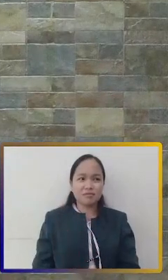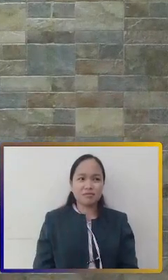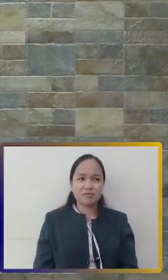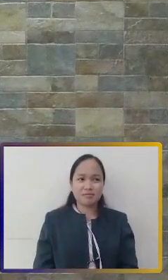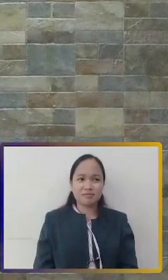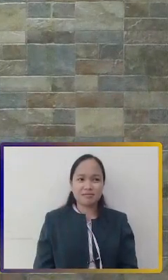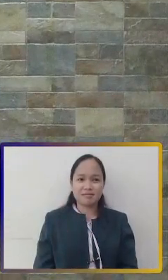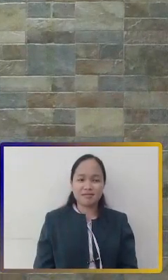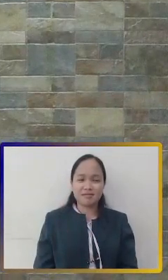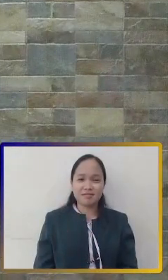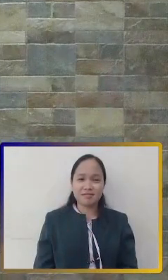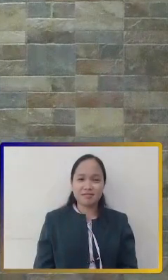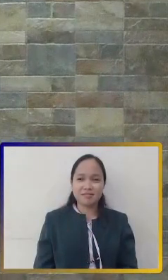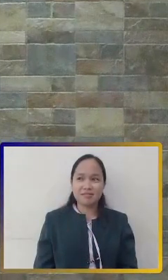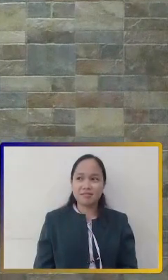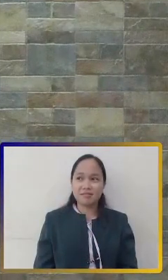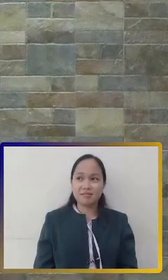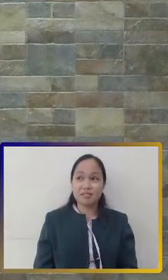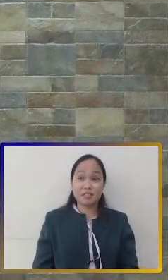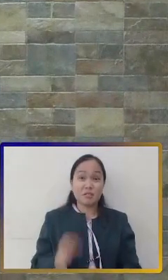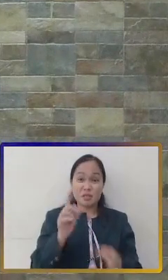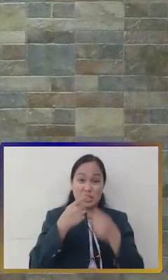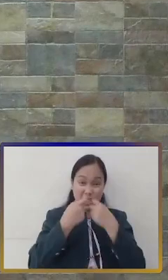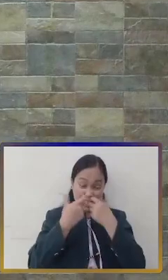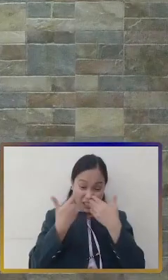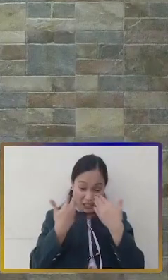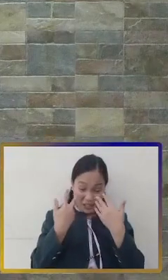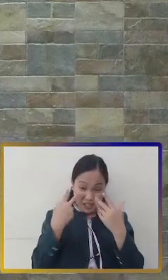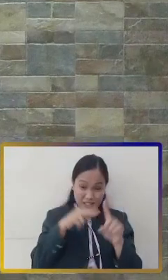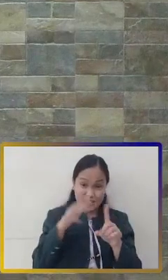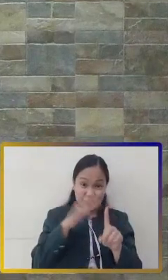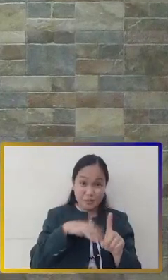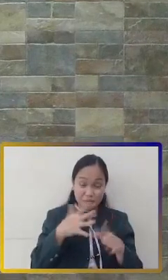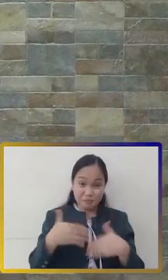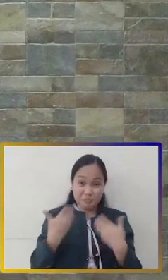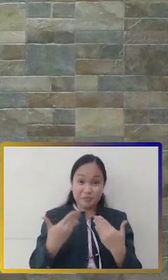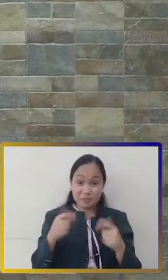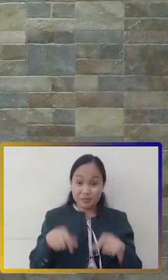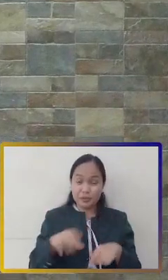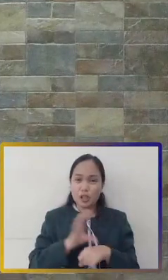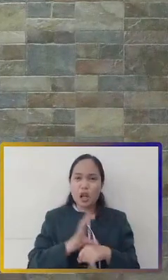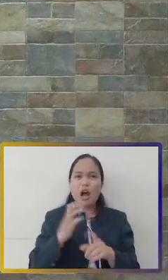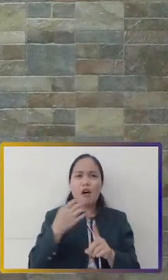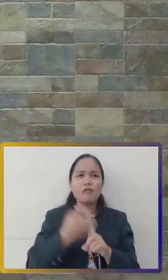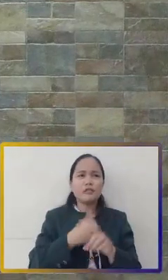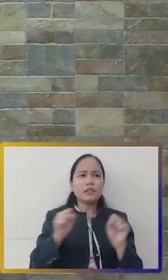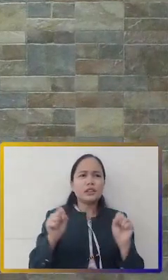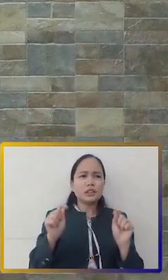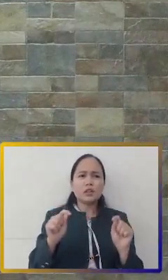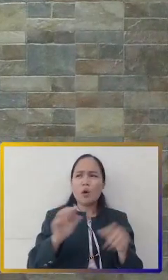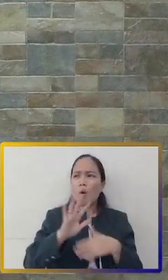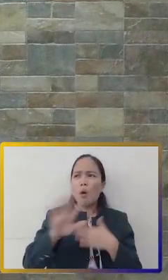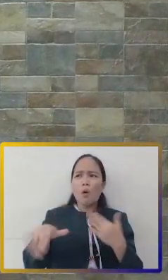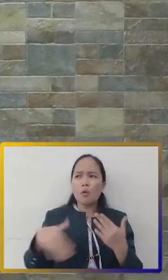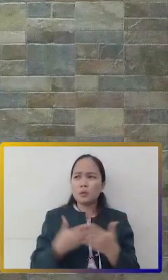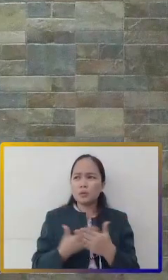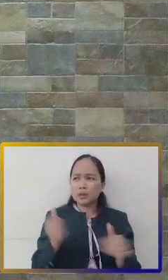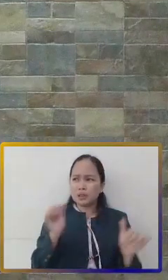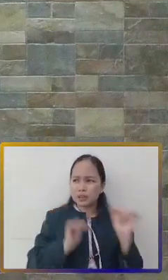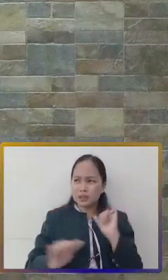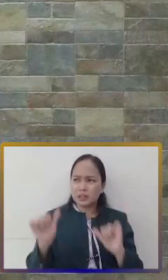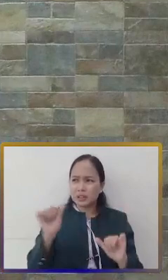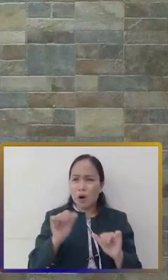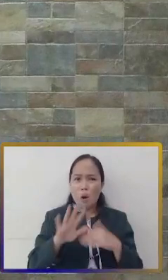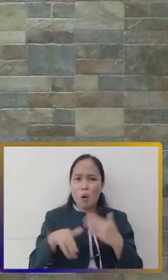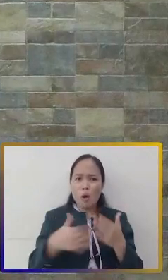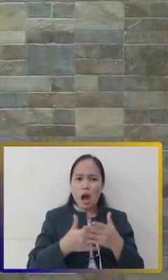po sa simbahan po natin, kung hindi niyo po napapansin, pag Sabado, halos buong area na eh. Halos